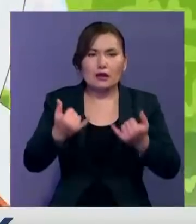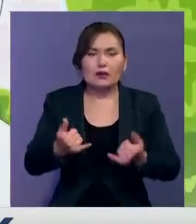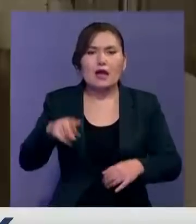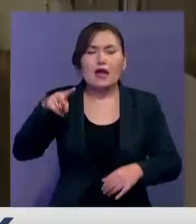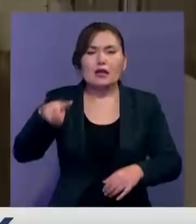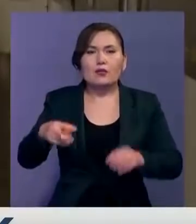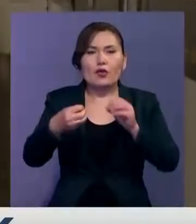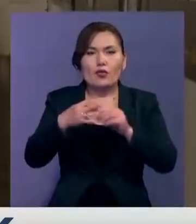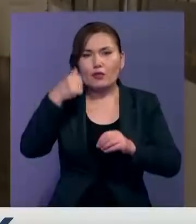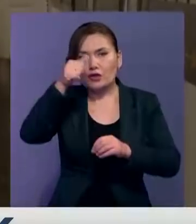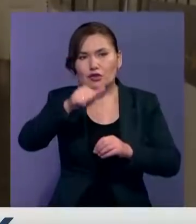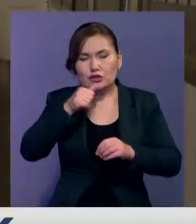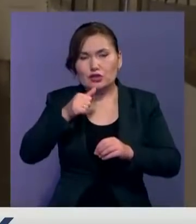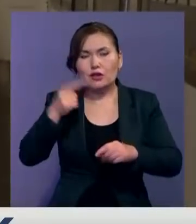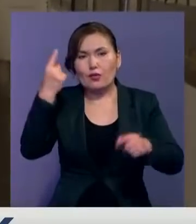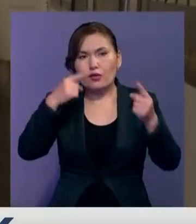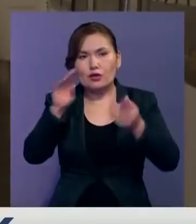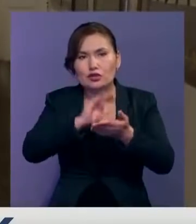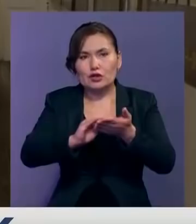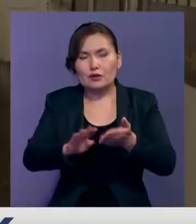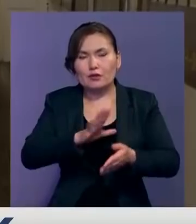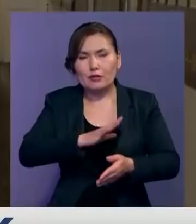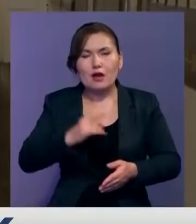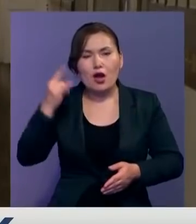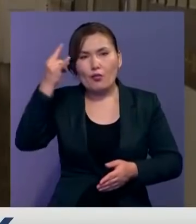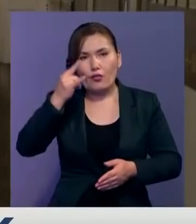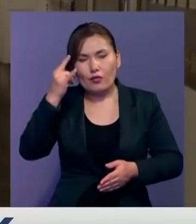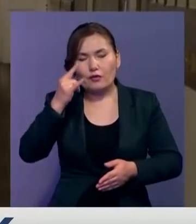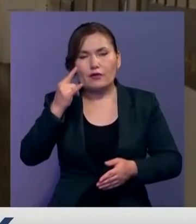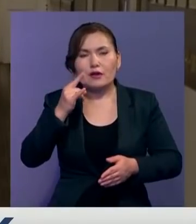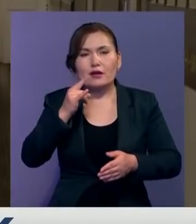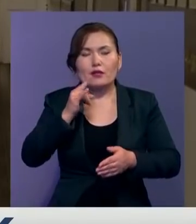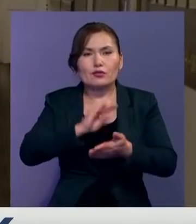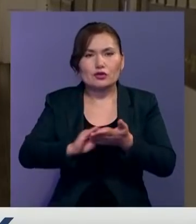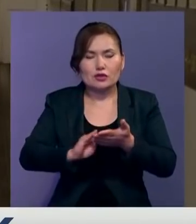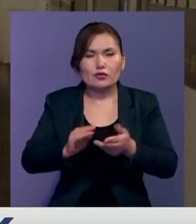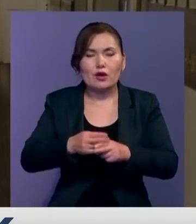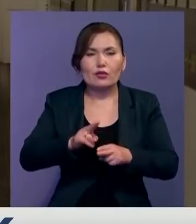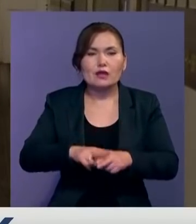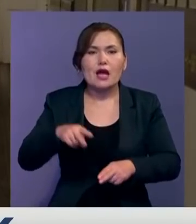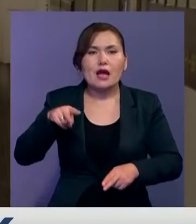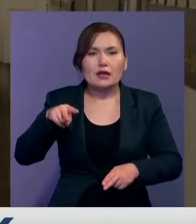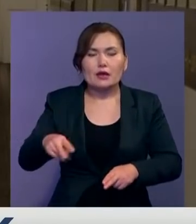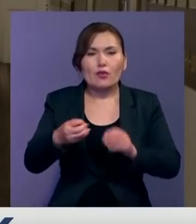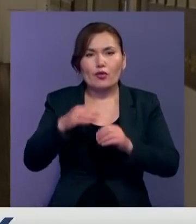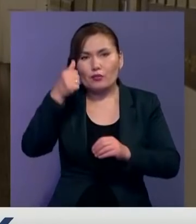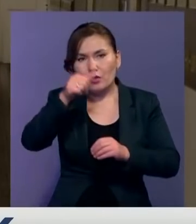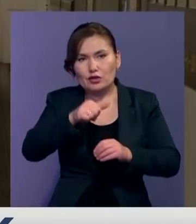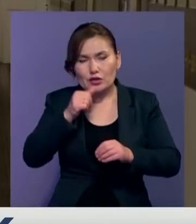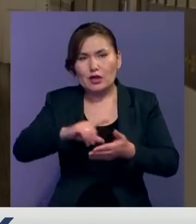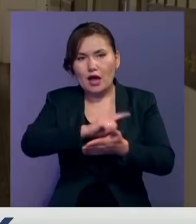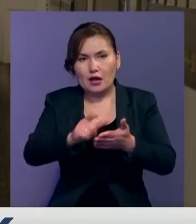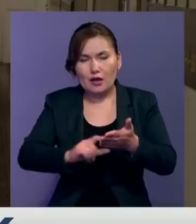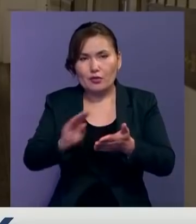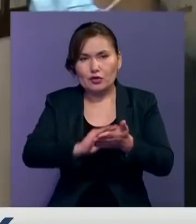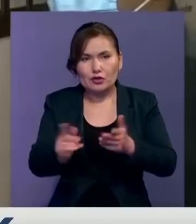бастаған болатын. Негізгісі бұл жобамен бір жыл жұмыс жасадым. Бірінші, ең бірінші бұның текстін, мәтін әзірлеп